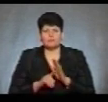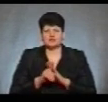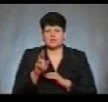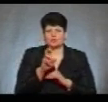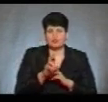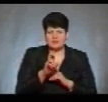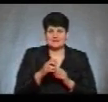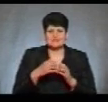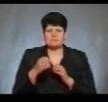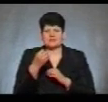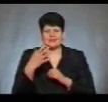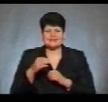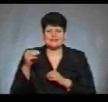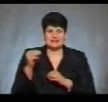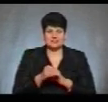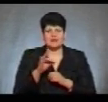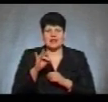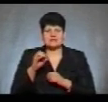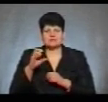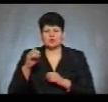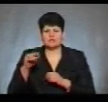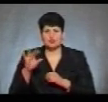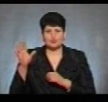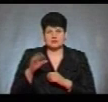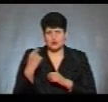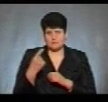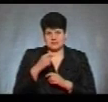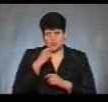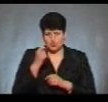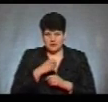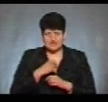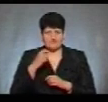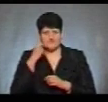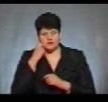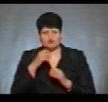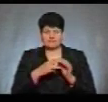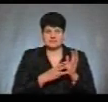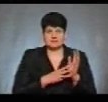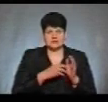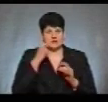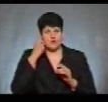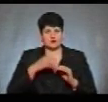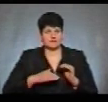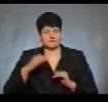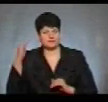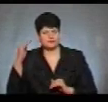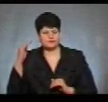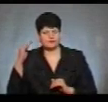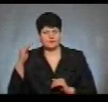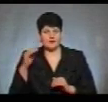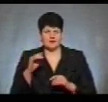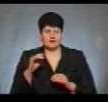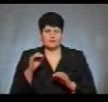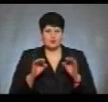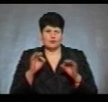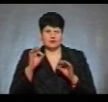березня серед 15 тисяч респондентів в усіх областях України віком від 18 років. Статистична похибка